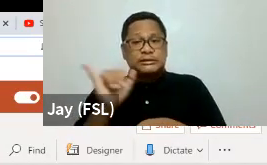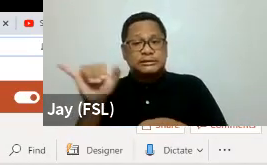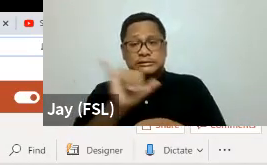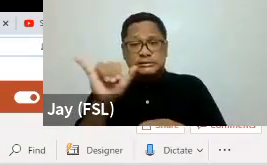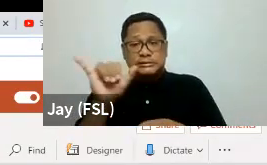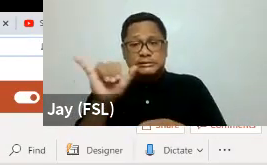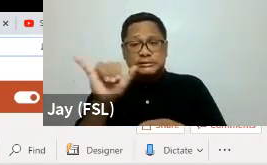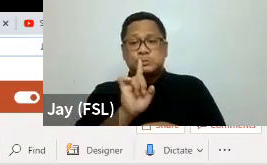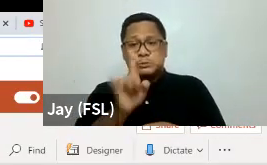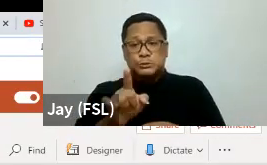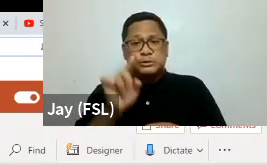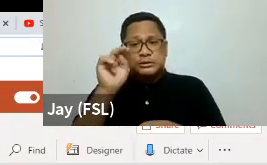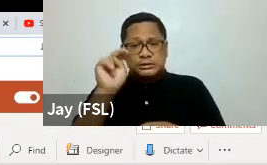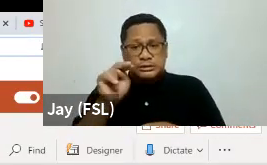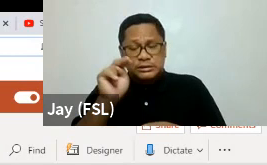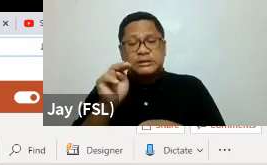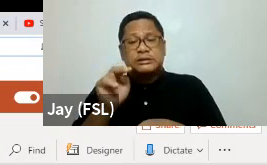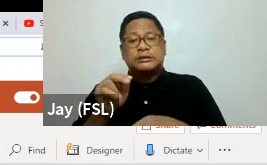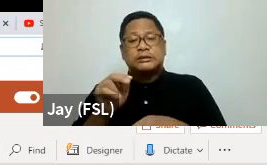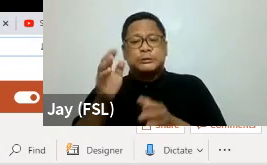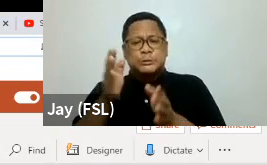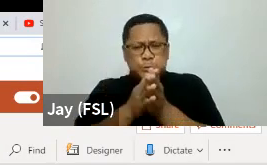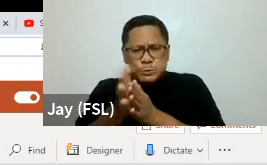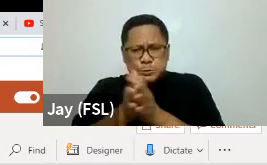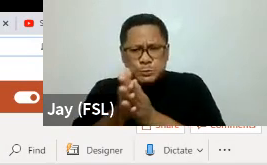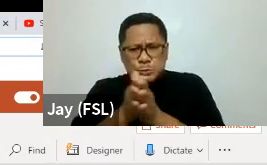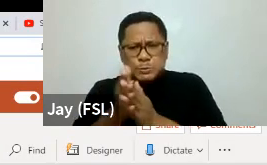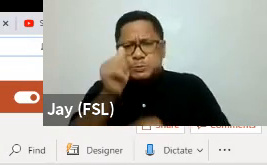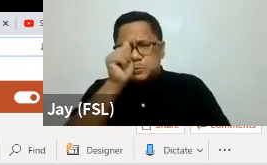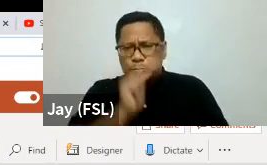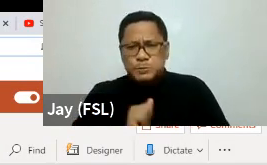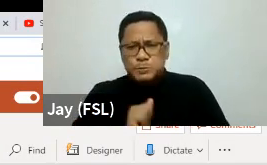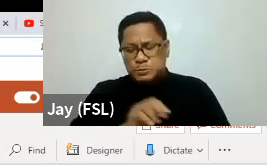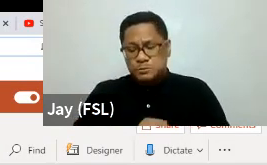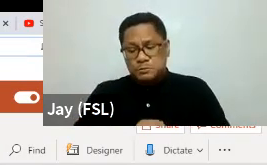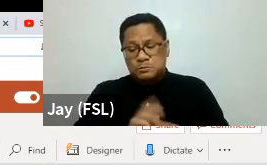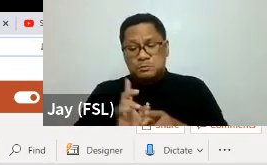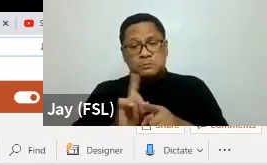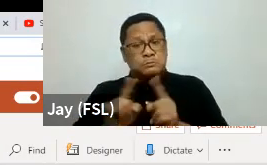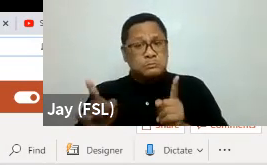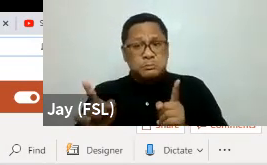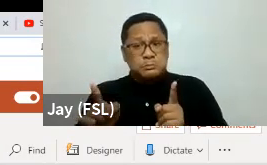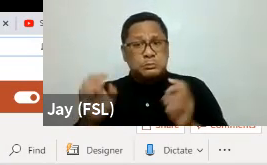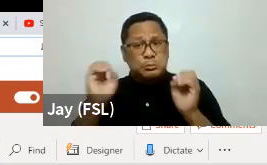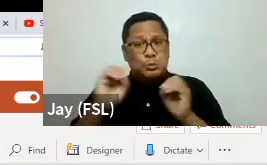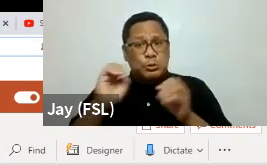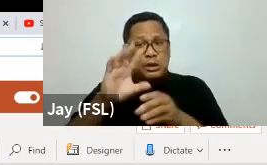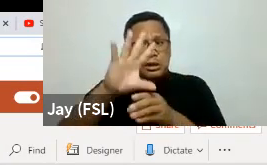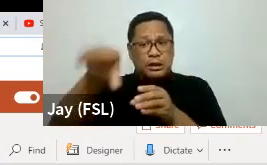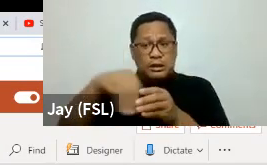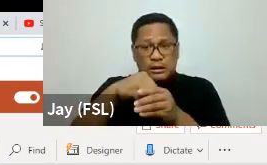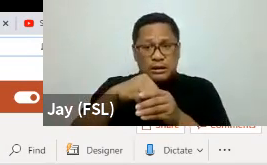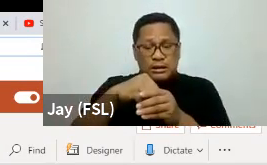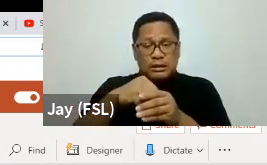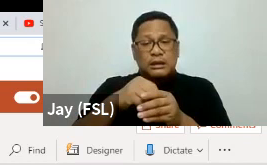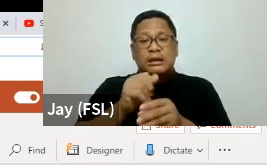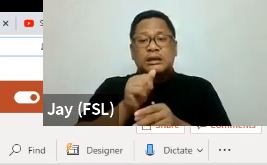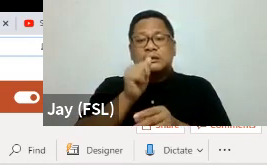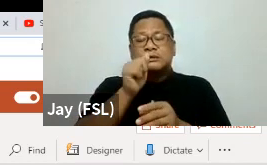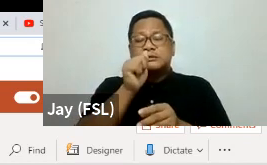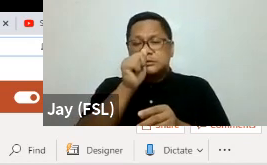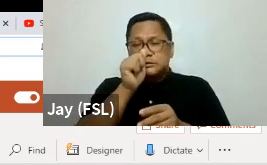also true. Kailangan natin ng sipag at tiyaga. Pero bakit hindi natin sinasama yung sipag,